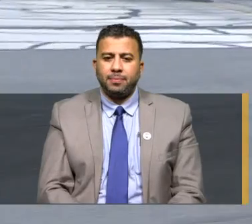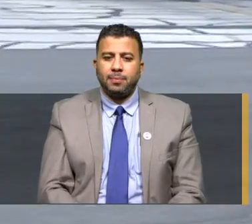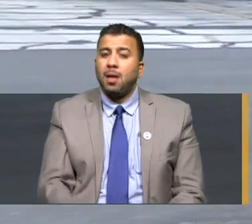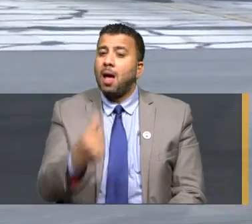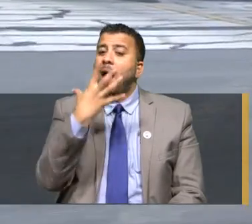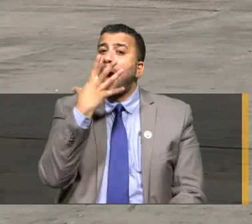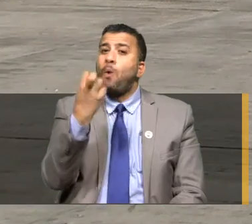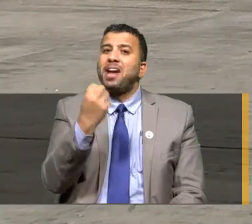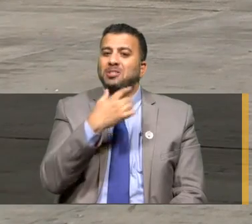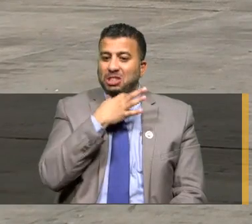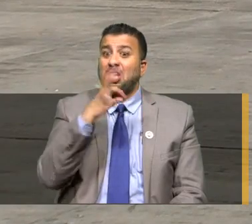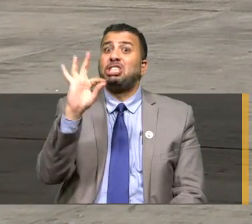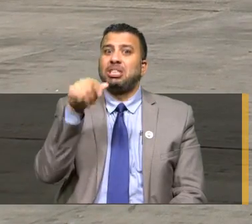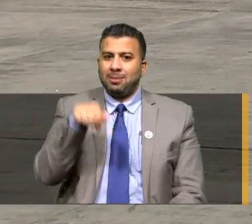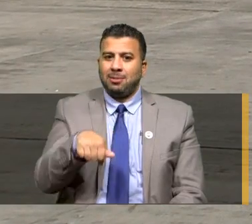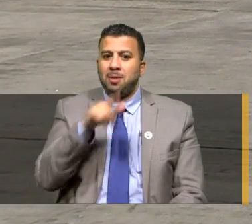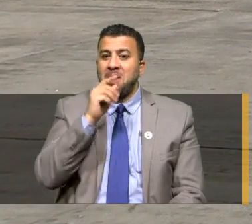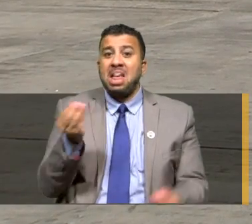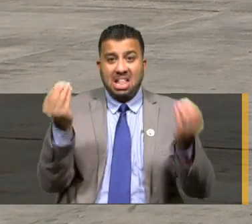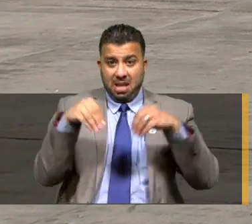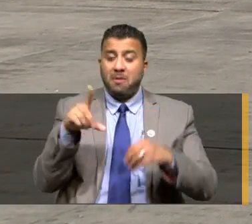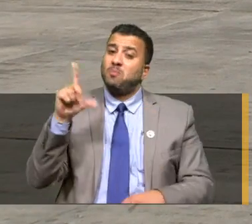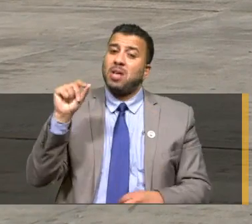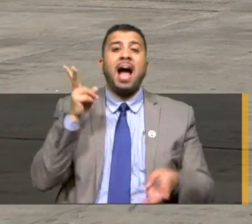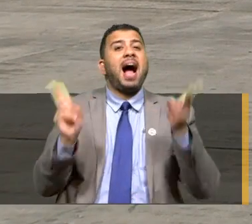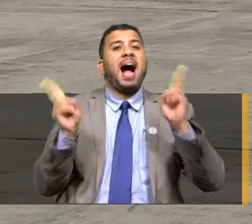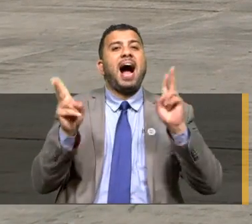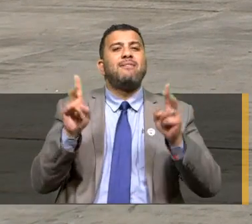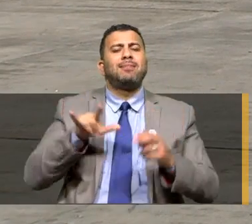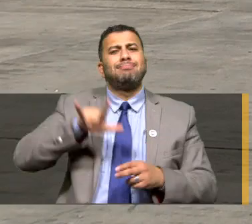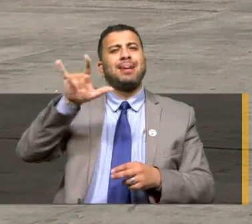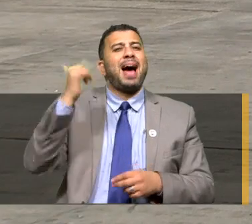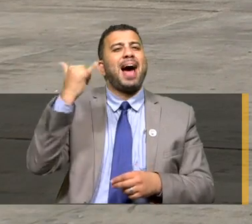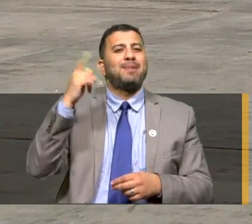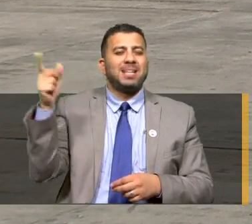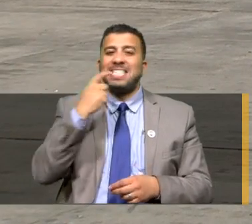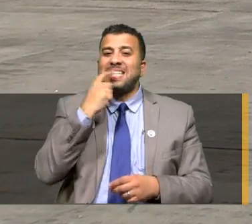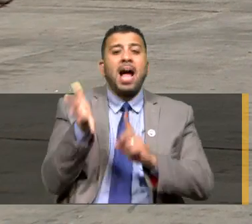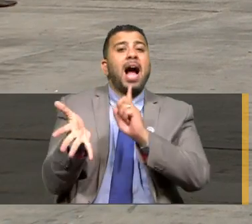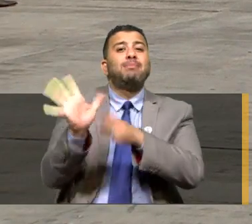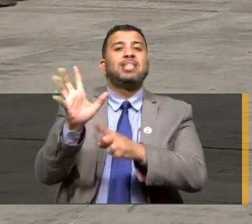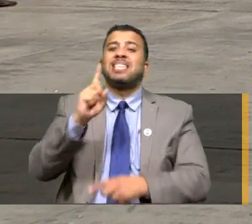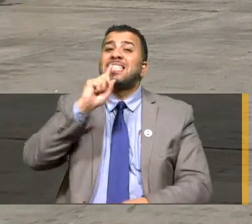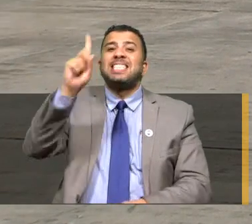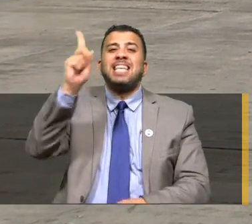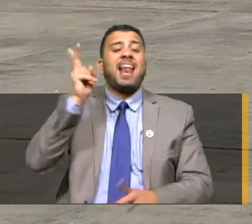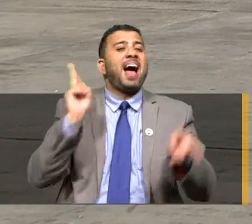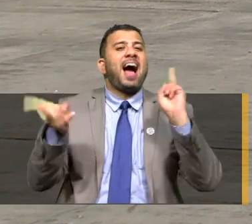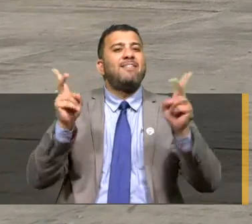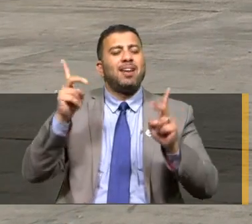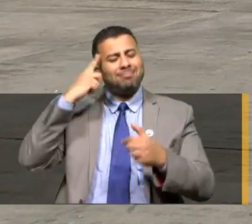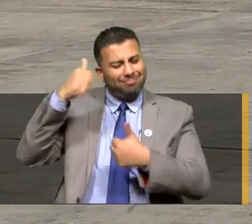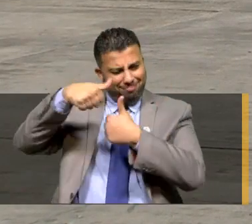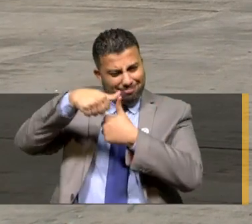بهوية جديدة وإضافات مميزة تحتفل العربية للطيران بالذكرى 15 لتأسيسها، مرسخة